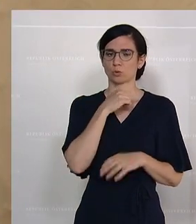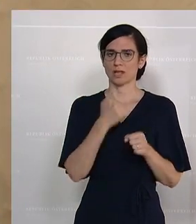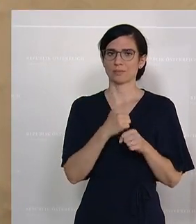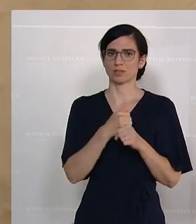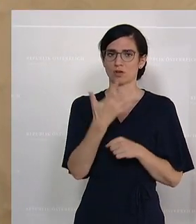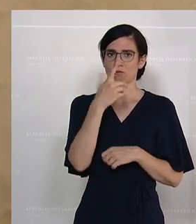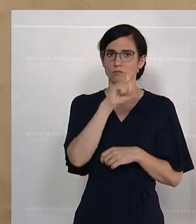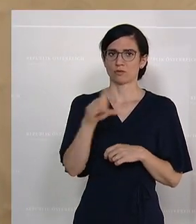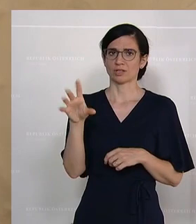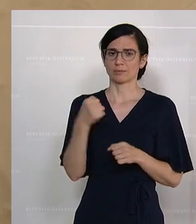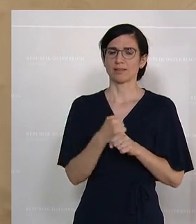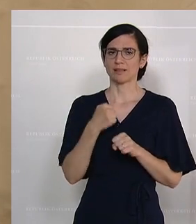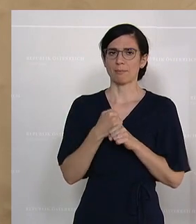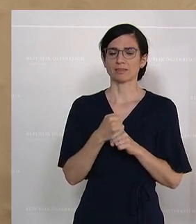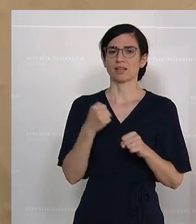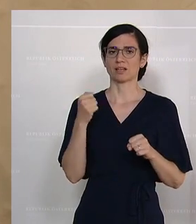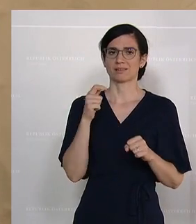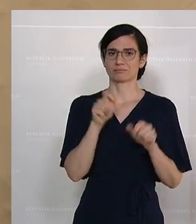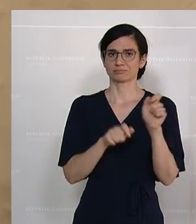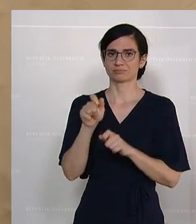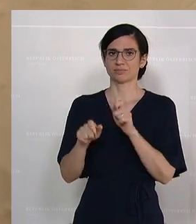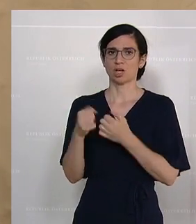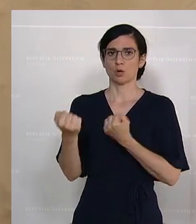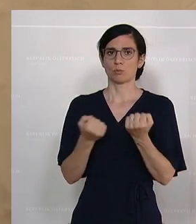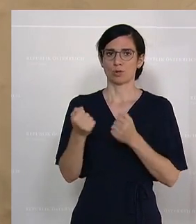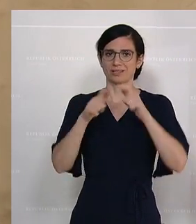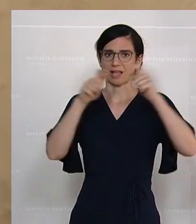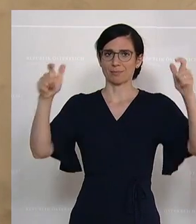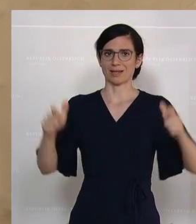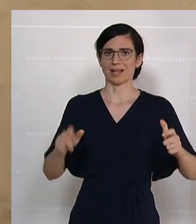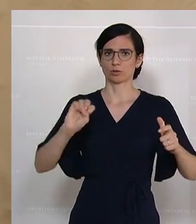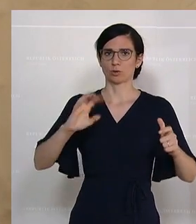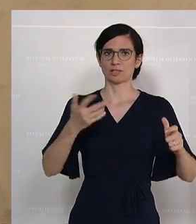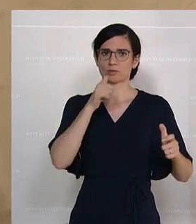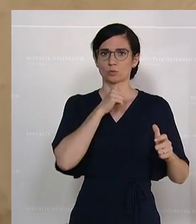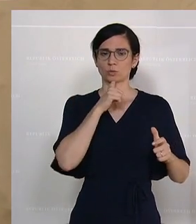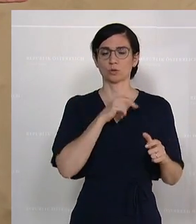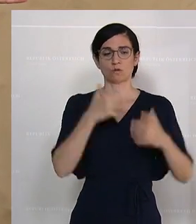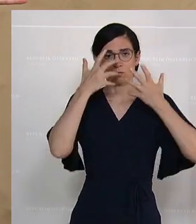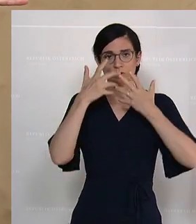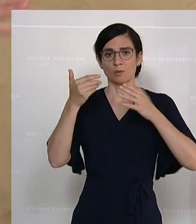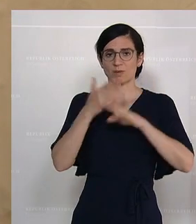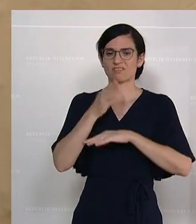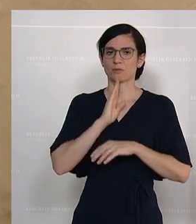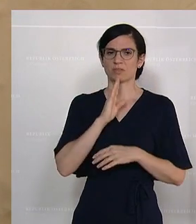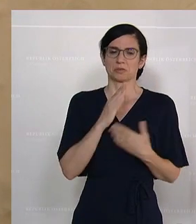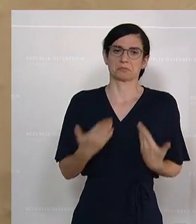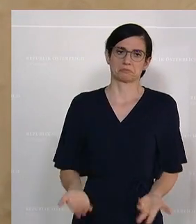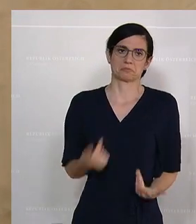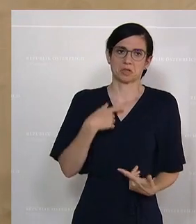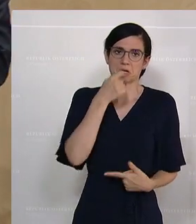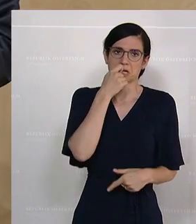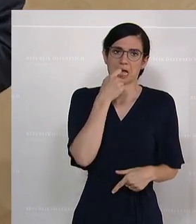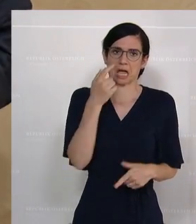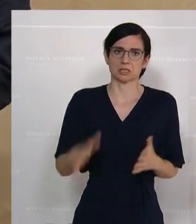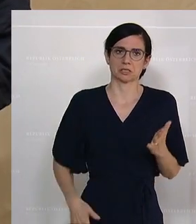500 mitarbeiterinnen und mitarbeitern im polit apparat von türkis und grün das ist wunderbar für die wenn sie nicht in den regalen auf tolle